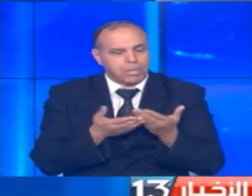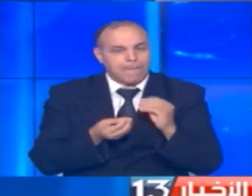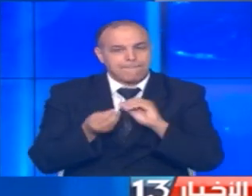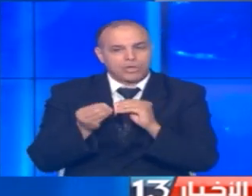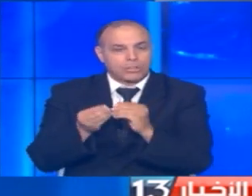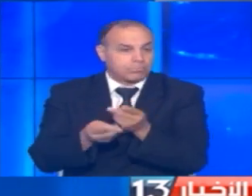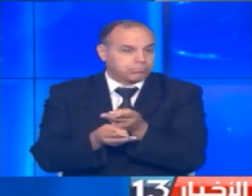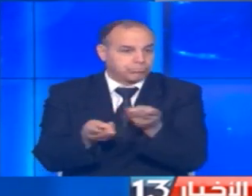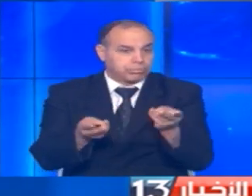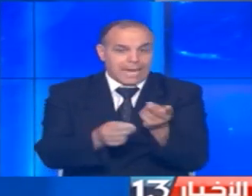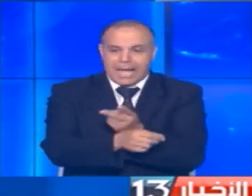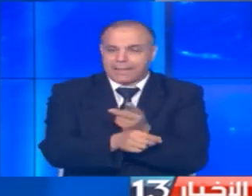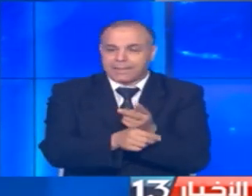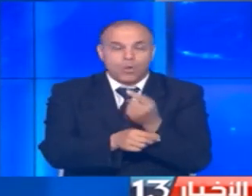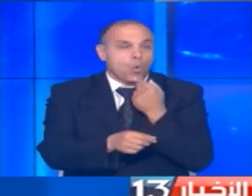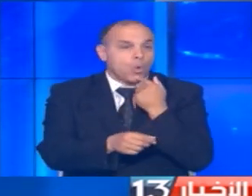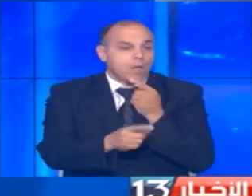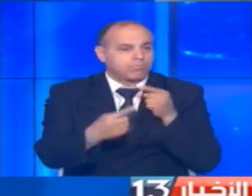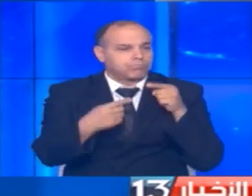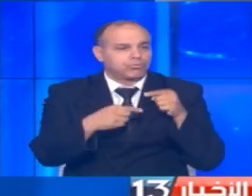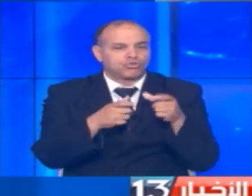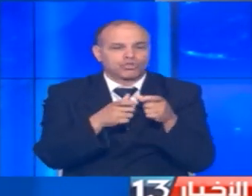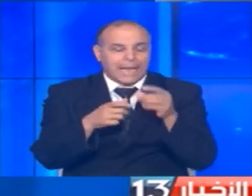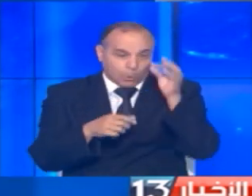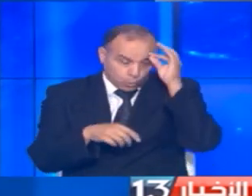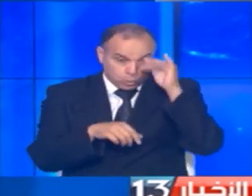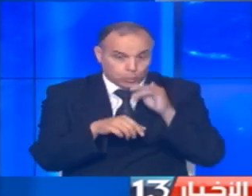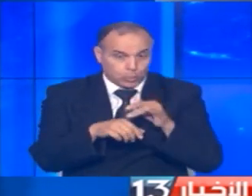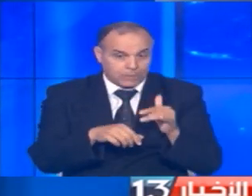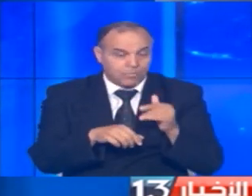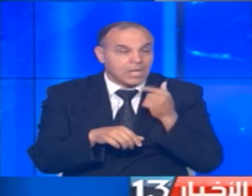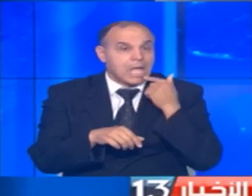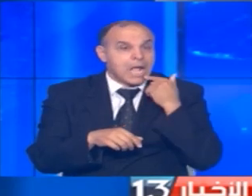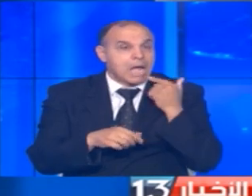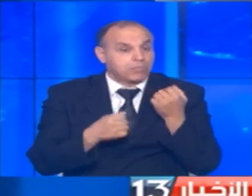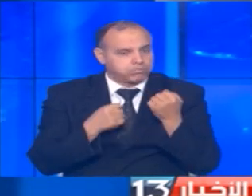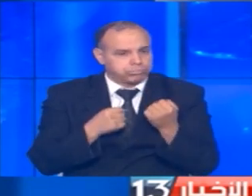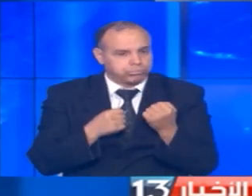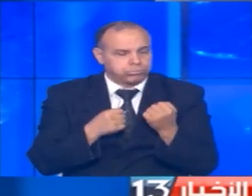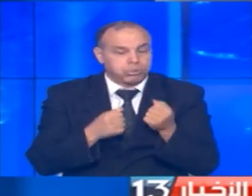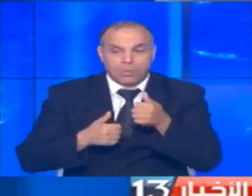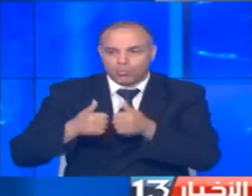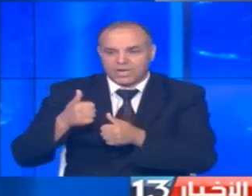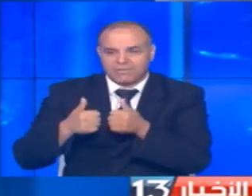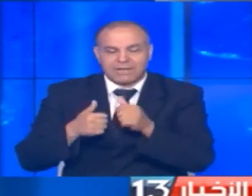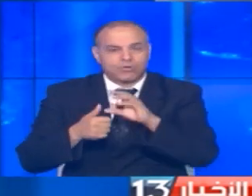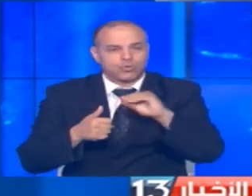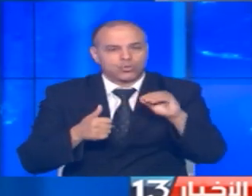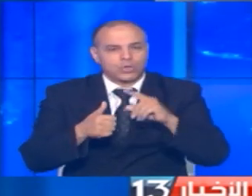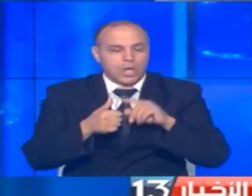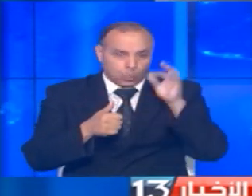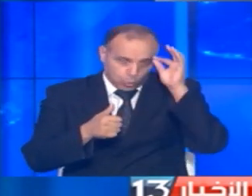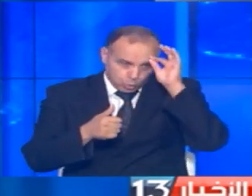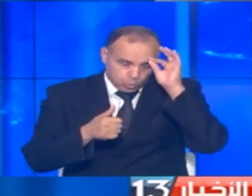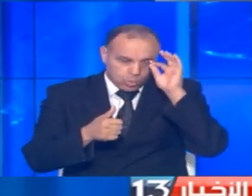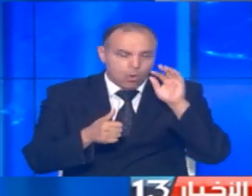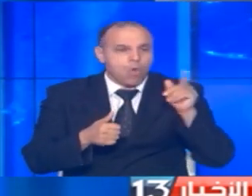الإشكالات والمخاطر التي تواجه المؤسسة التونسية ومدى قدرتها على المنافسة في السوقين